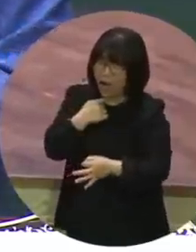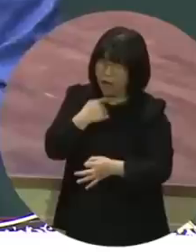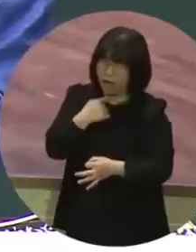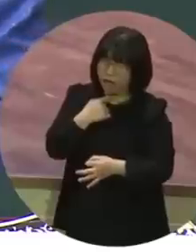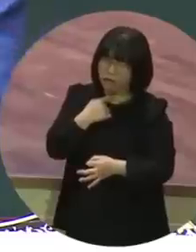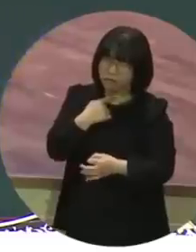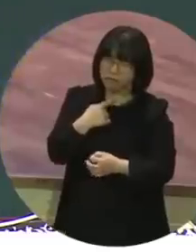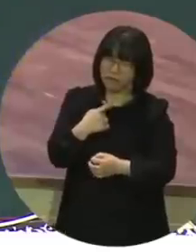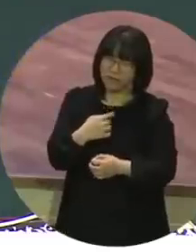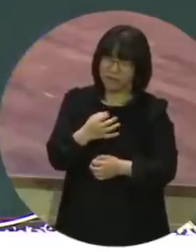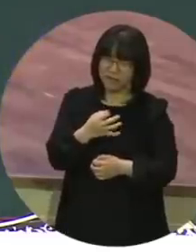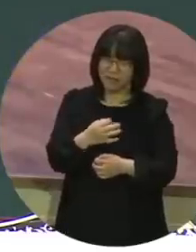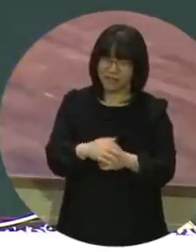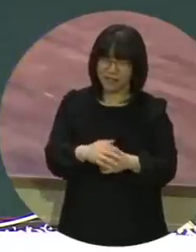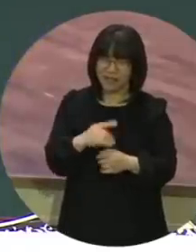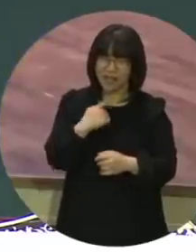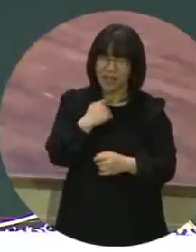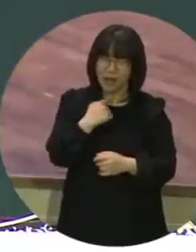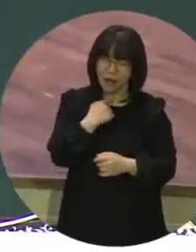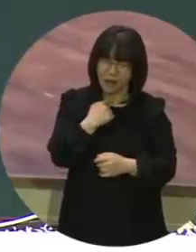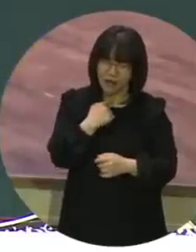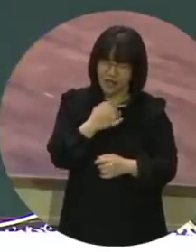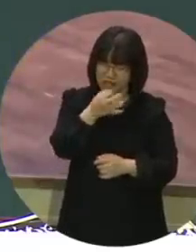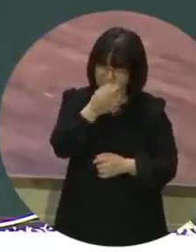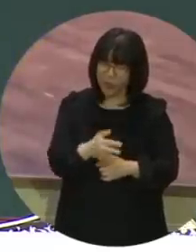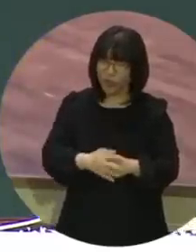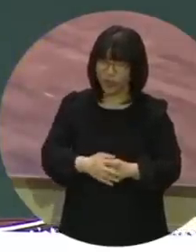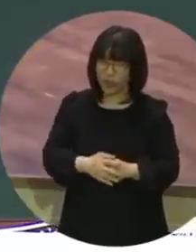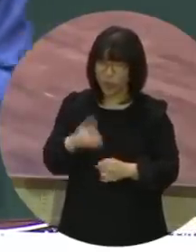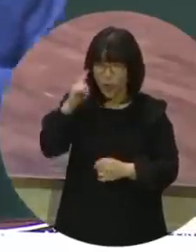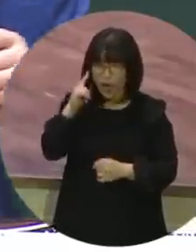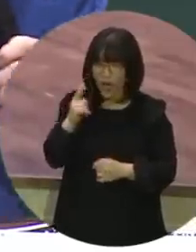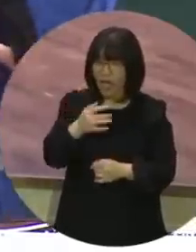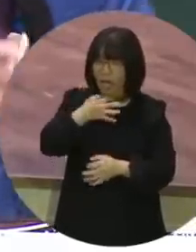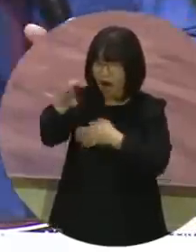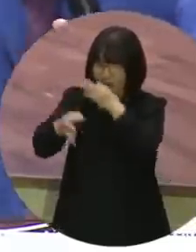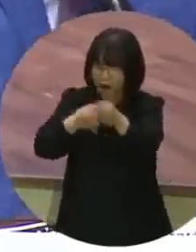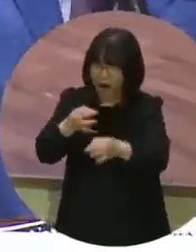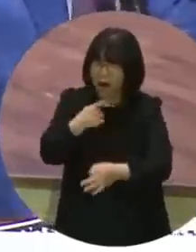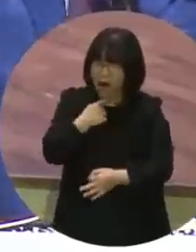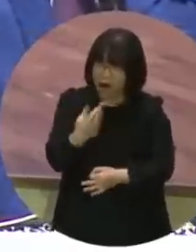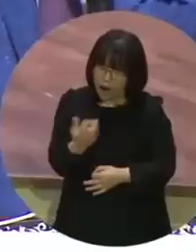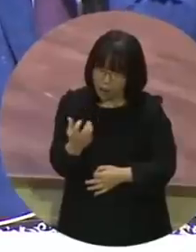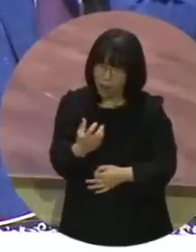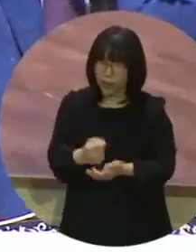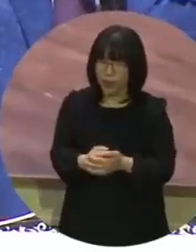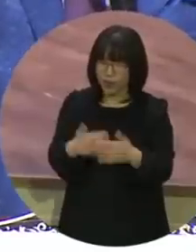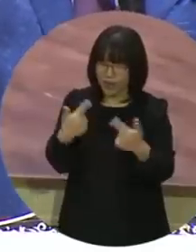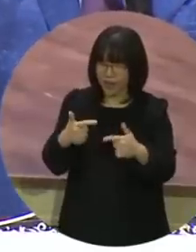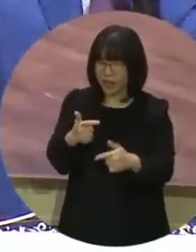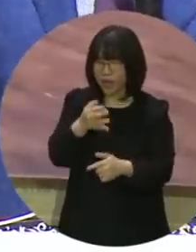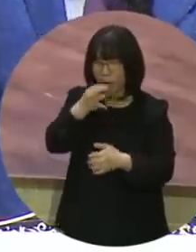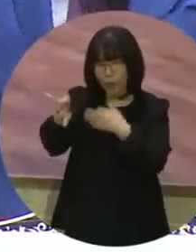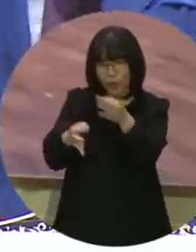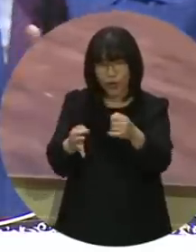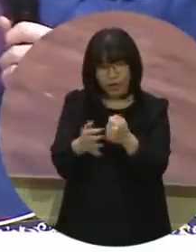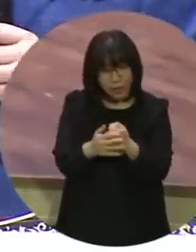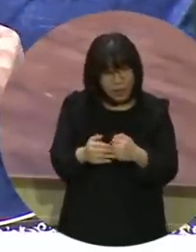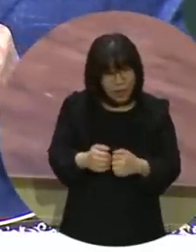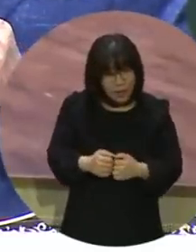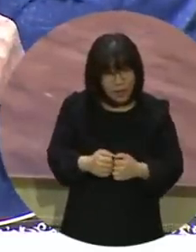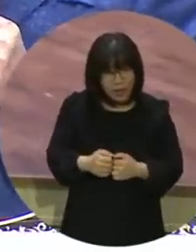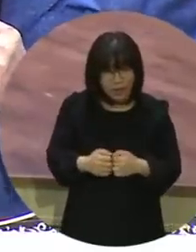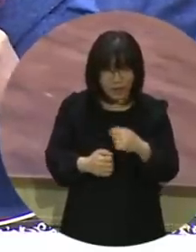이런 경우는 절대 하세 텔레파이자 오절라스메자 이랬다고 많이